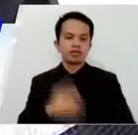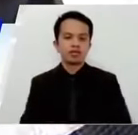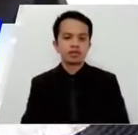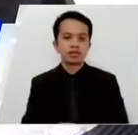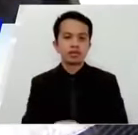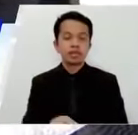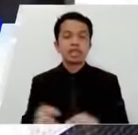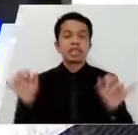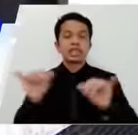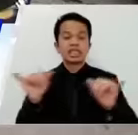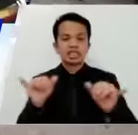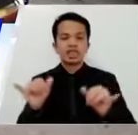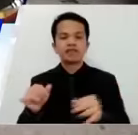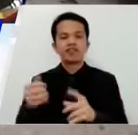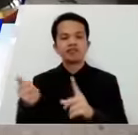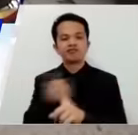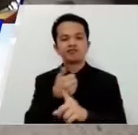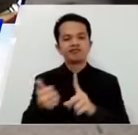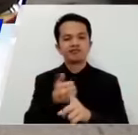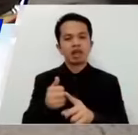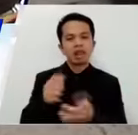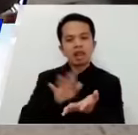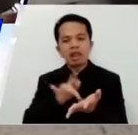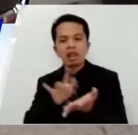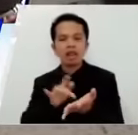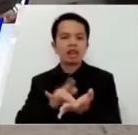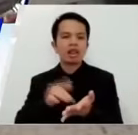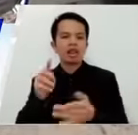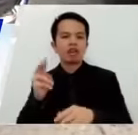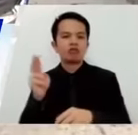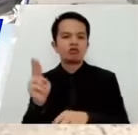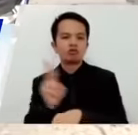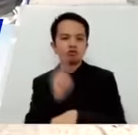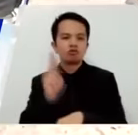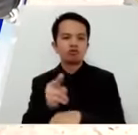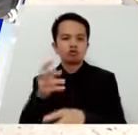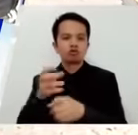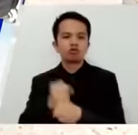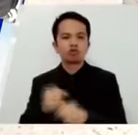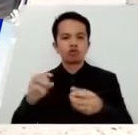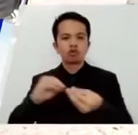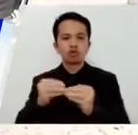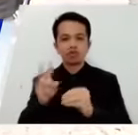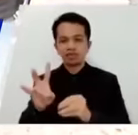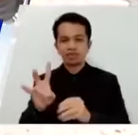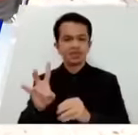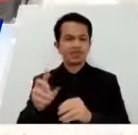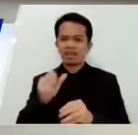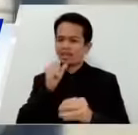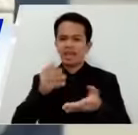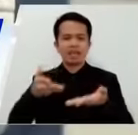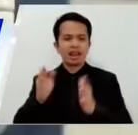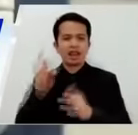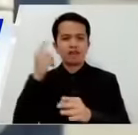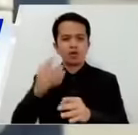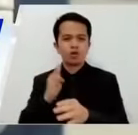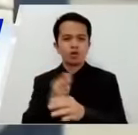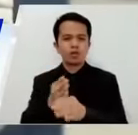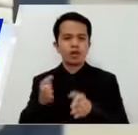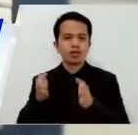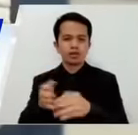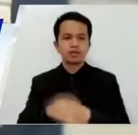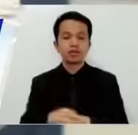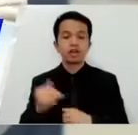ang paggamit ng protocol plate dahil hindi kasama ang plakang 7 sa pwedeng gumamit ng bus lane. Inutusan na raw